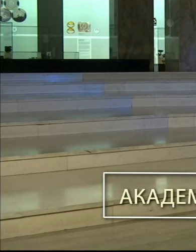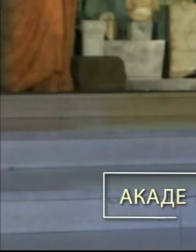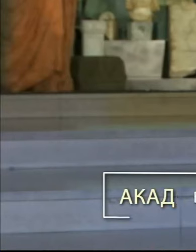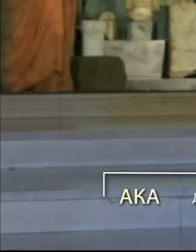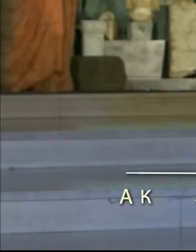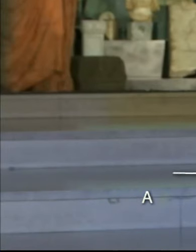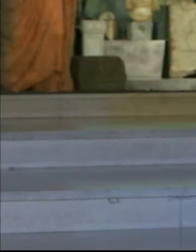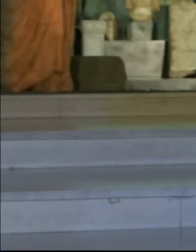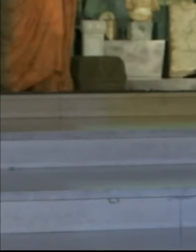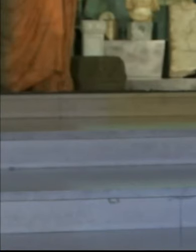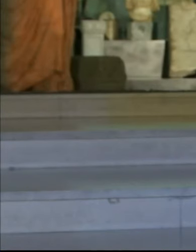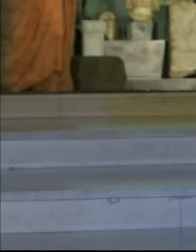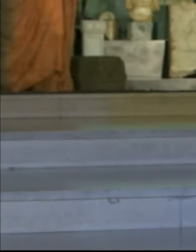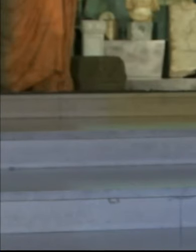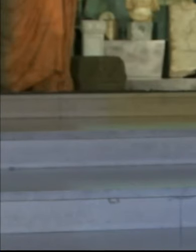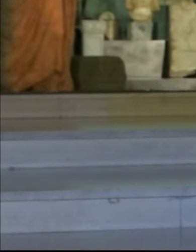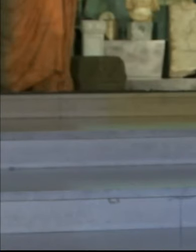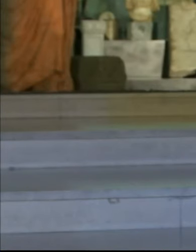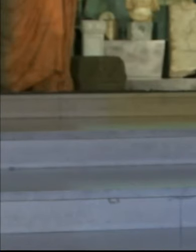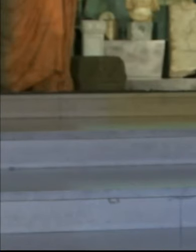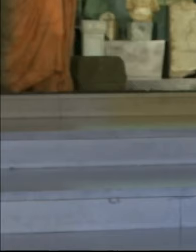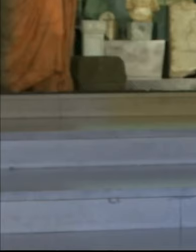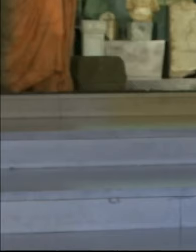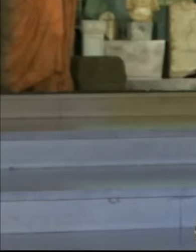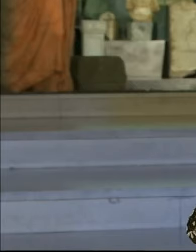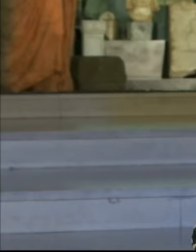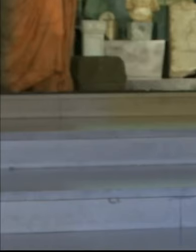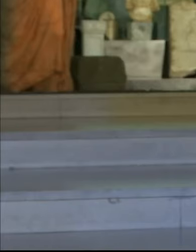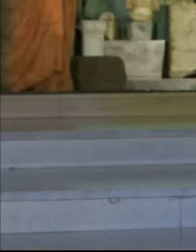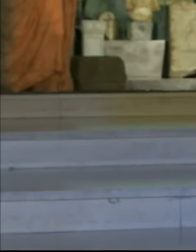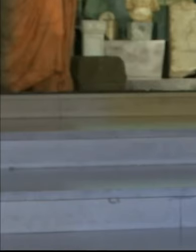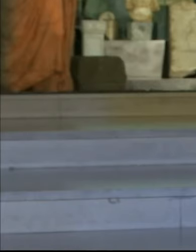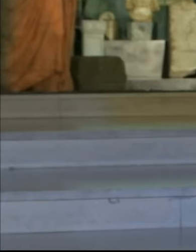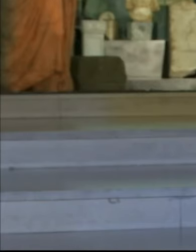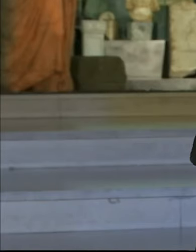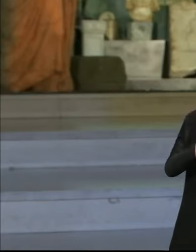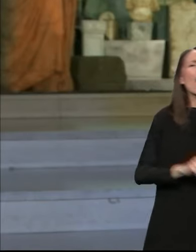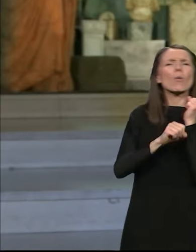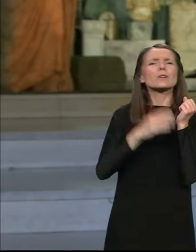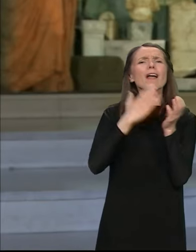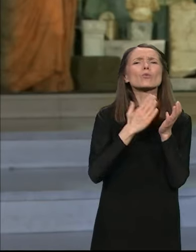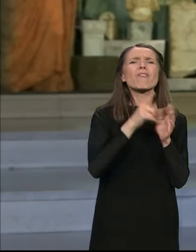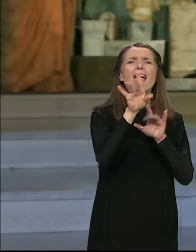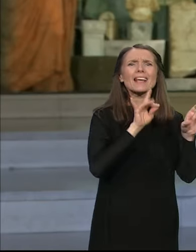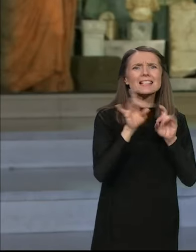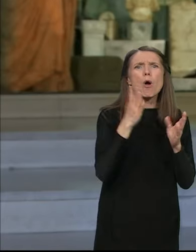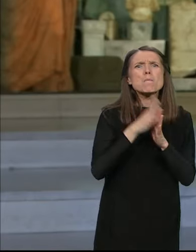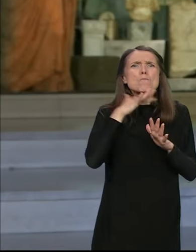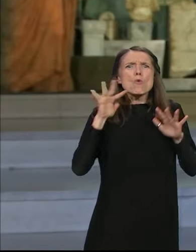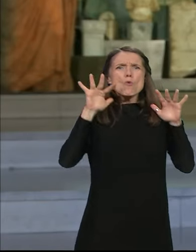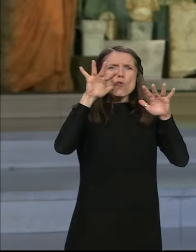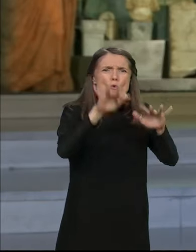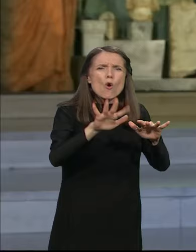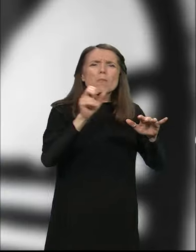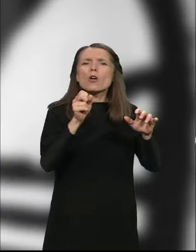strog. I kad smo mi došli, primljeni smo, imate onaj uži izbor, pa onda ja, u generaciji moje